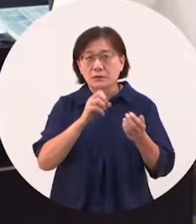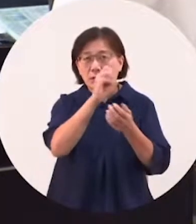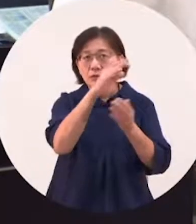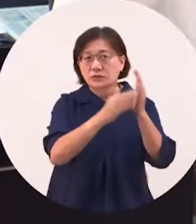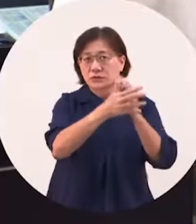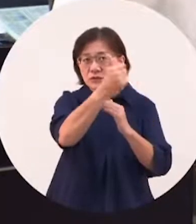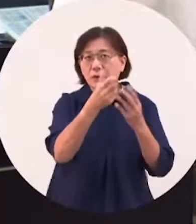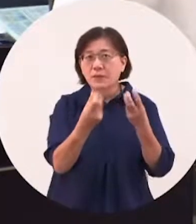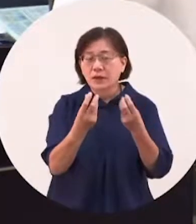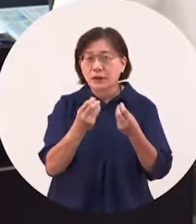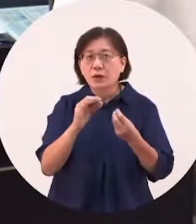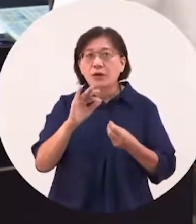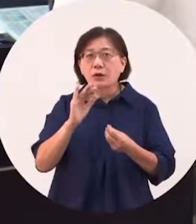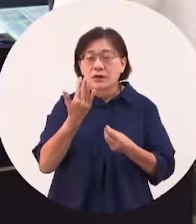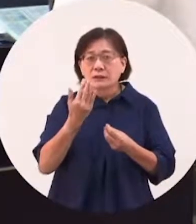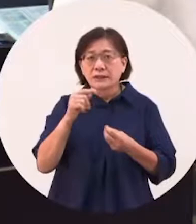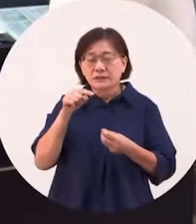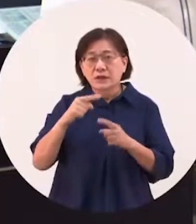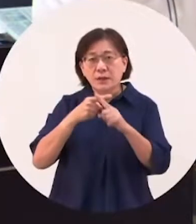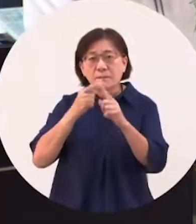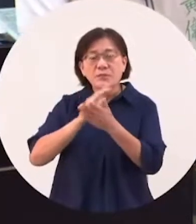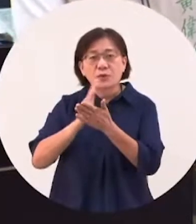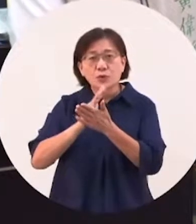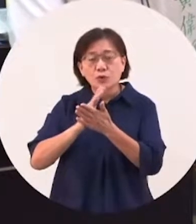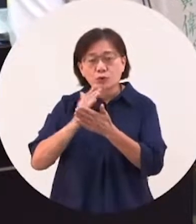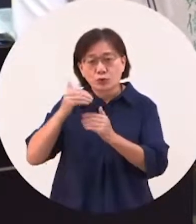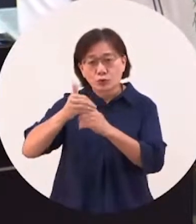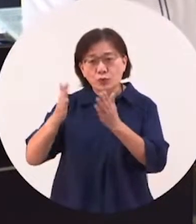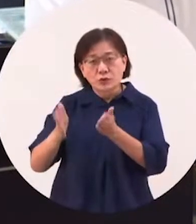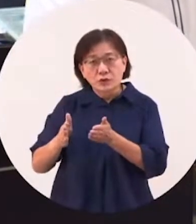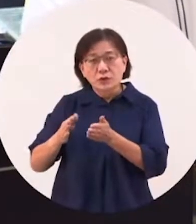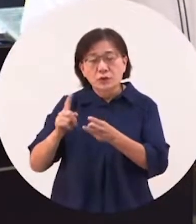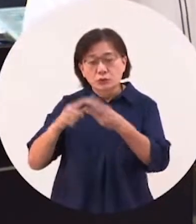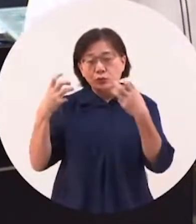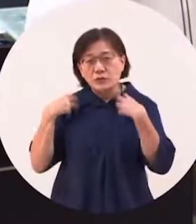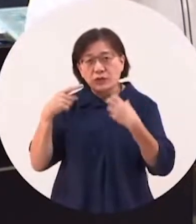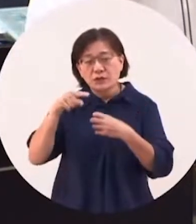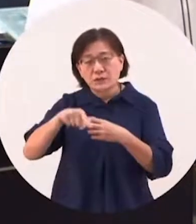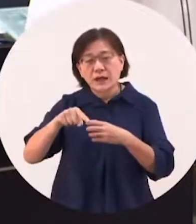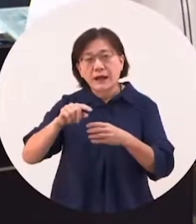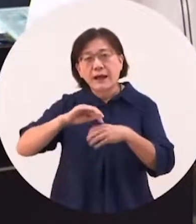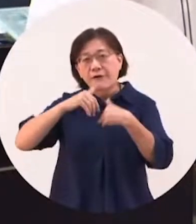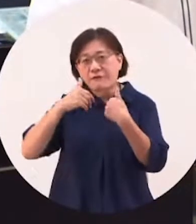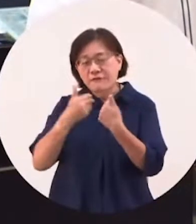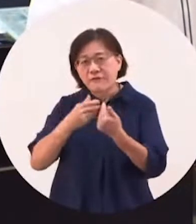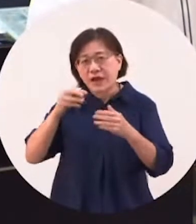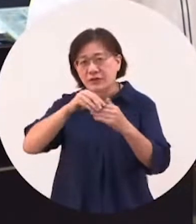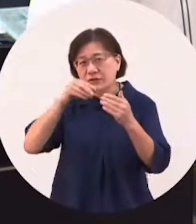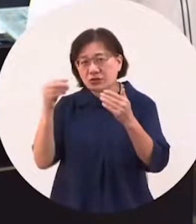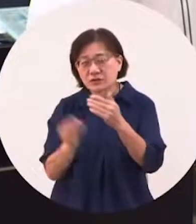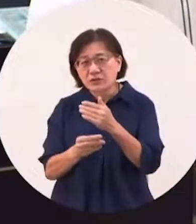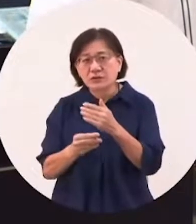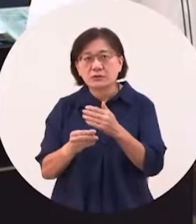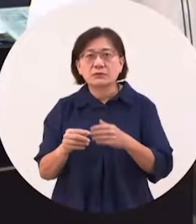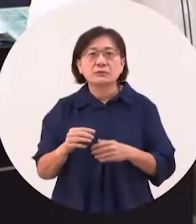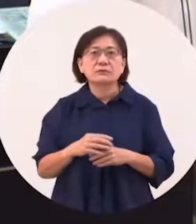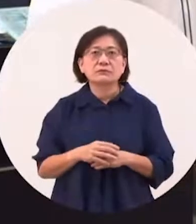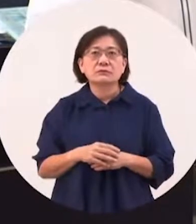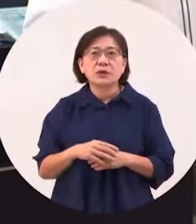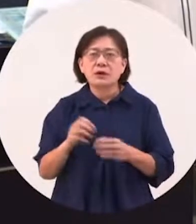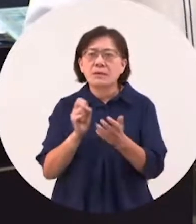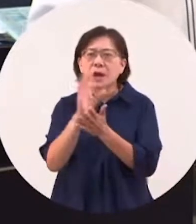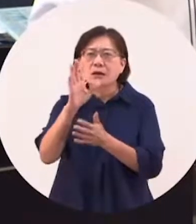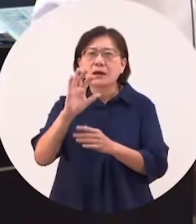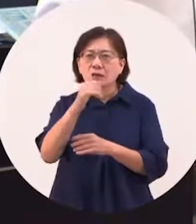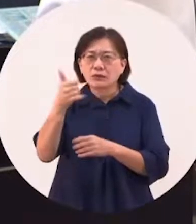看我自己了，这是我讲，我想推下这个用这款。 包委员，这不是事实。 你没你